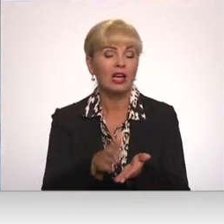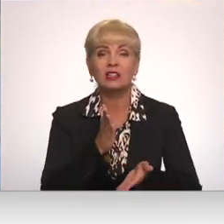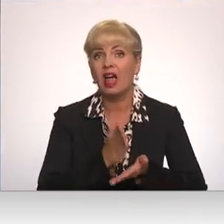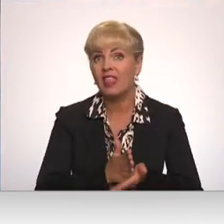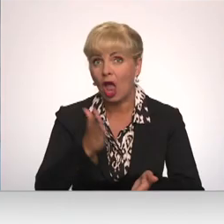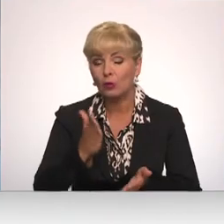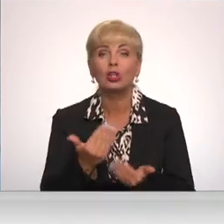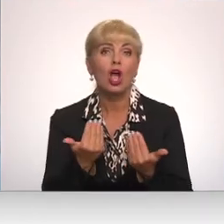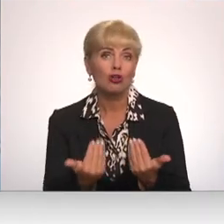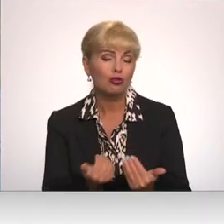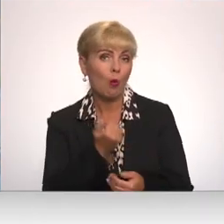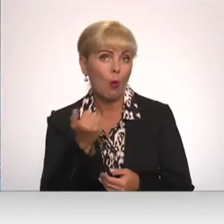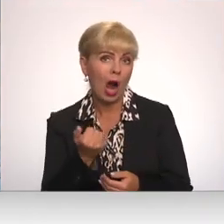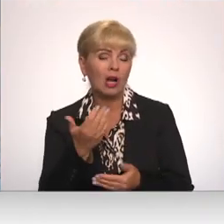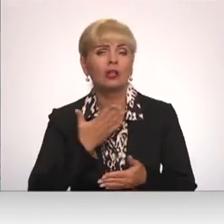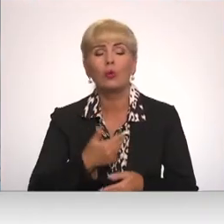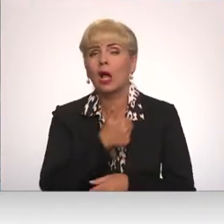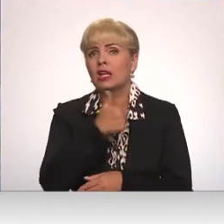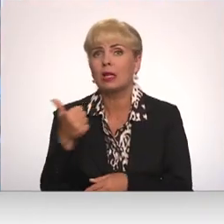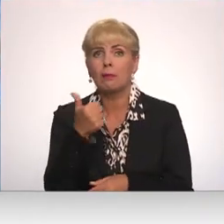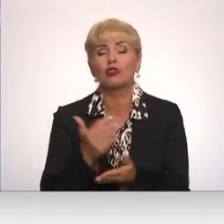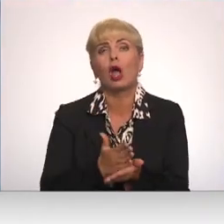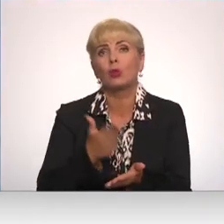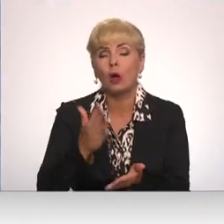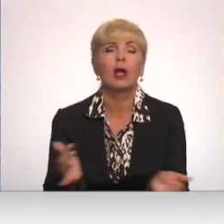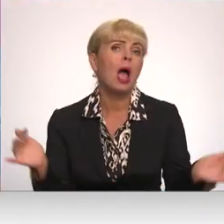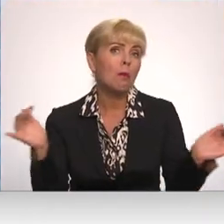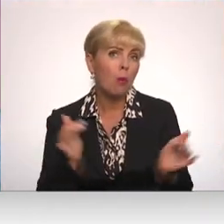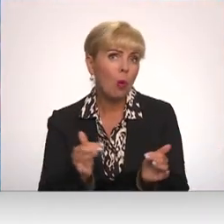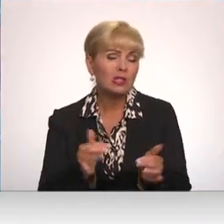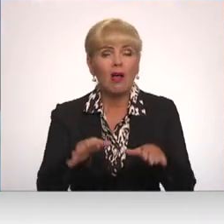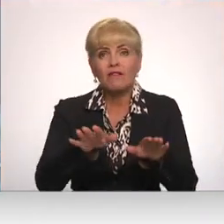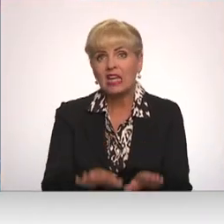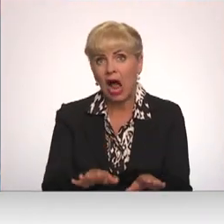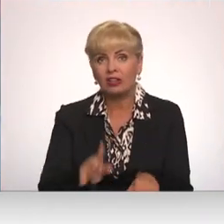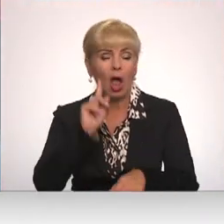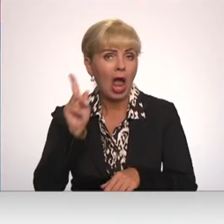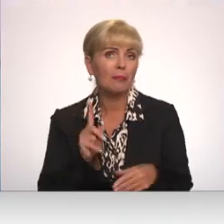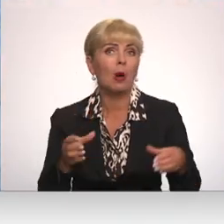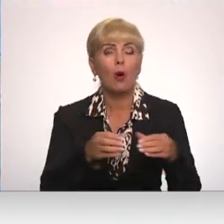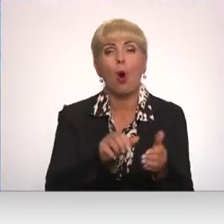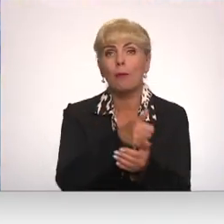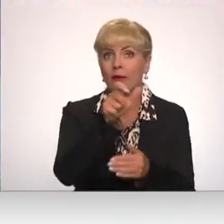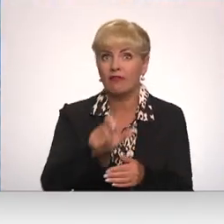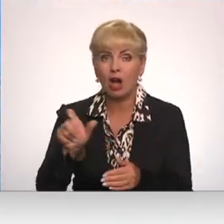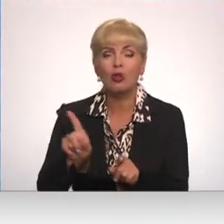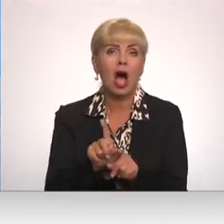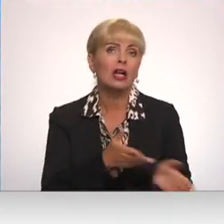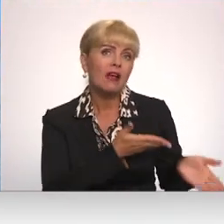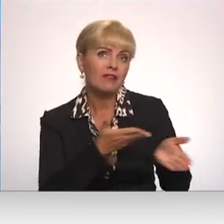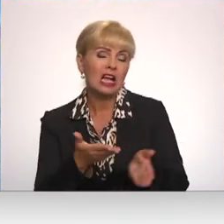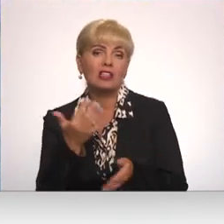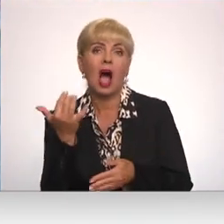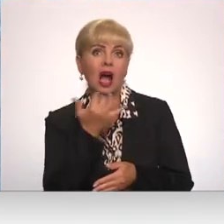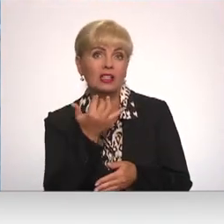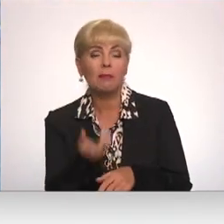tāpēc šogad tas ir ļoti īpašs notikums, pulcējot gan vietējās ebreju kopienas pārstāvis, gan viesus no ārzemēm,